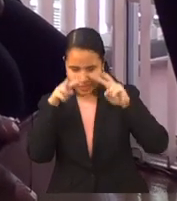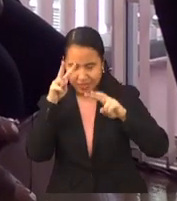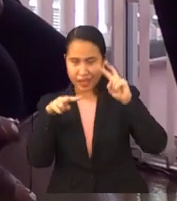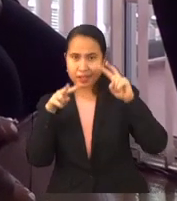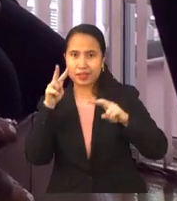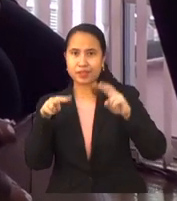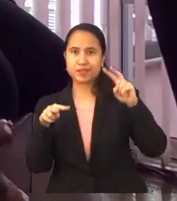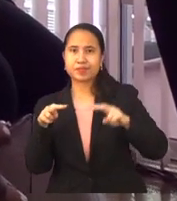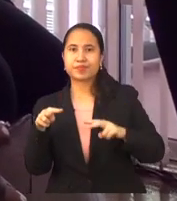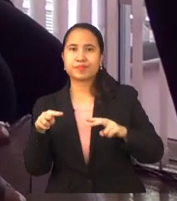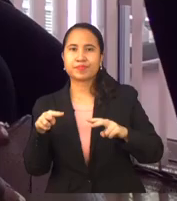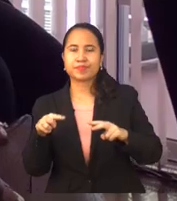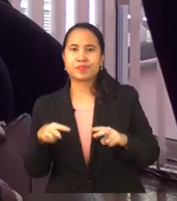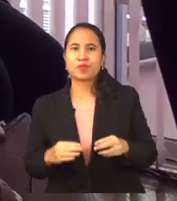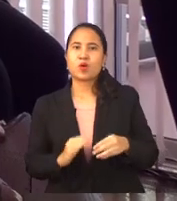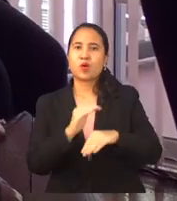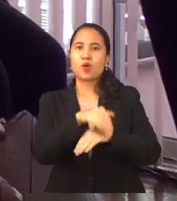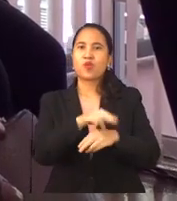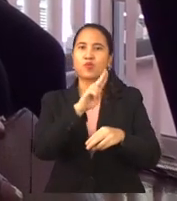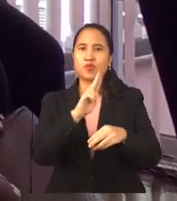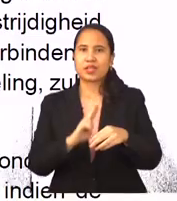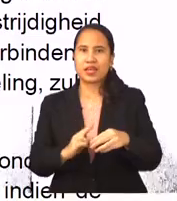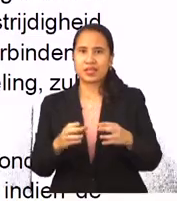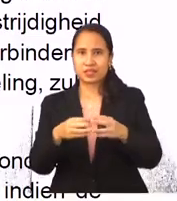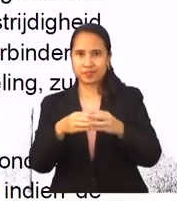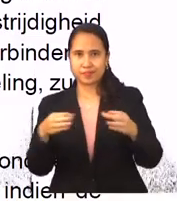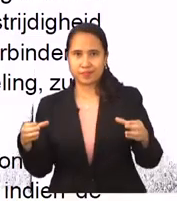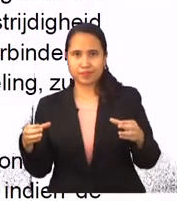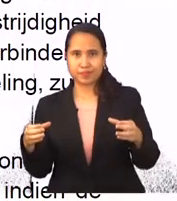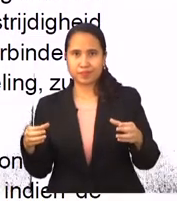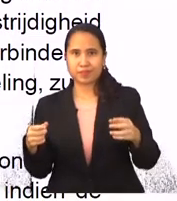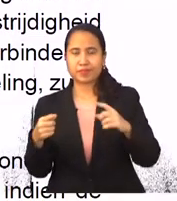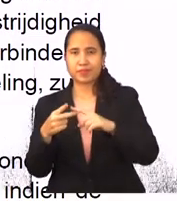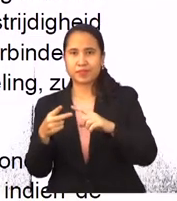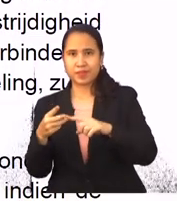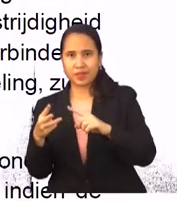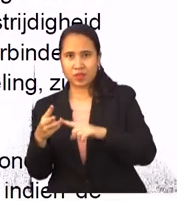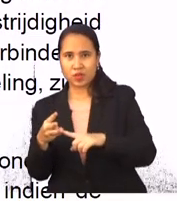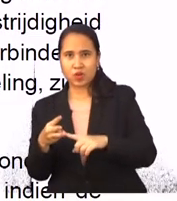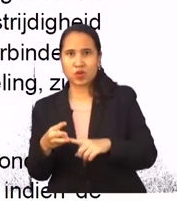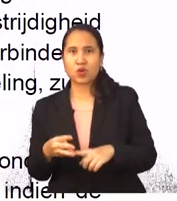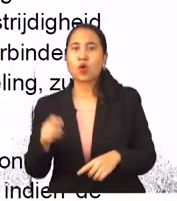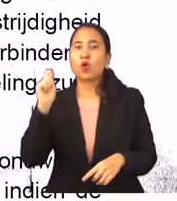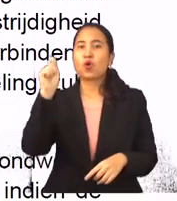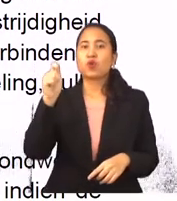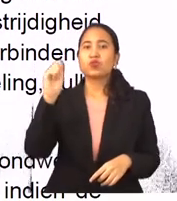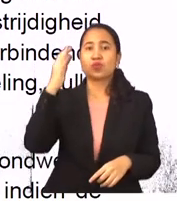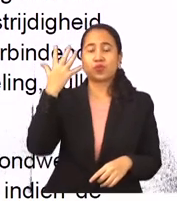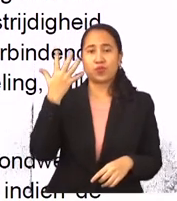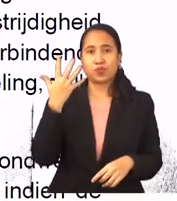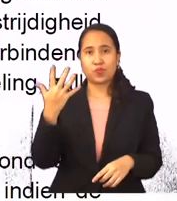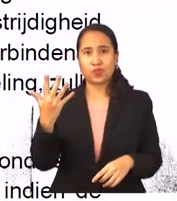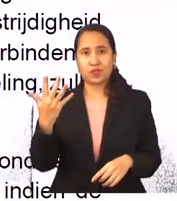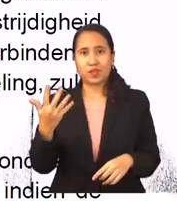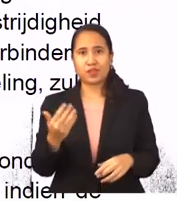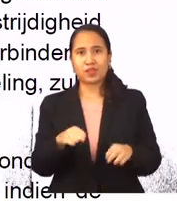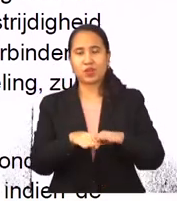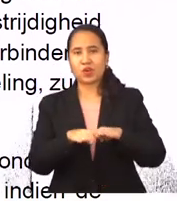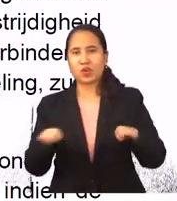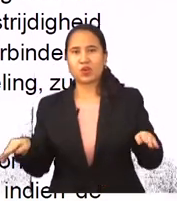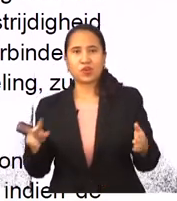van besluiten van overheidsorganen met één of meer van de in hoofdstuk 5 van de grondwet genoemde